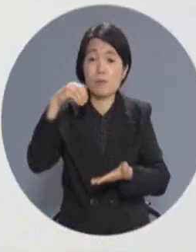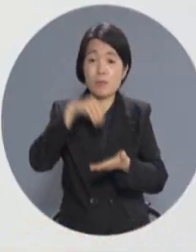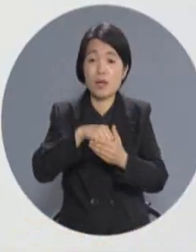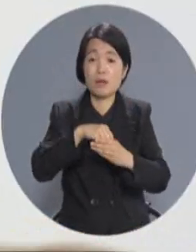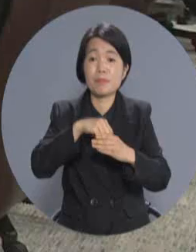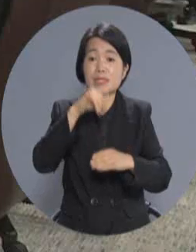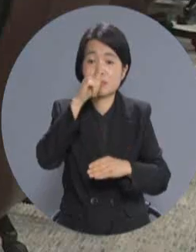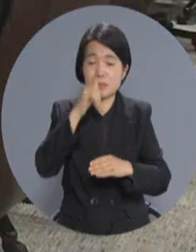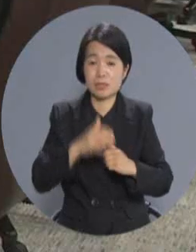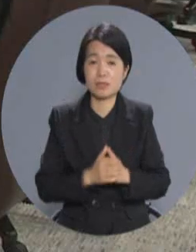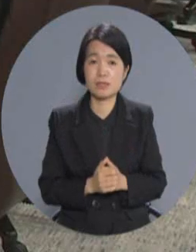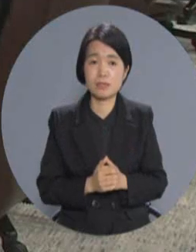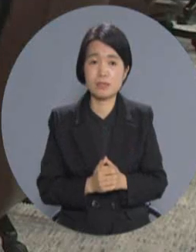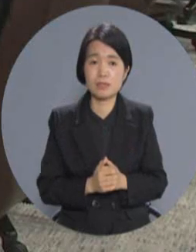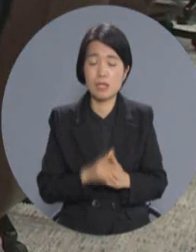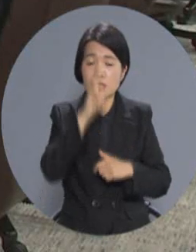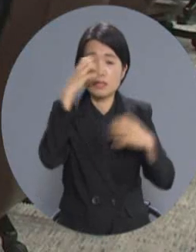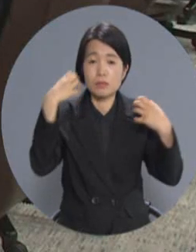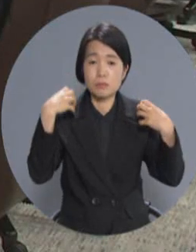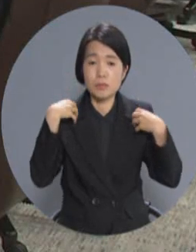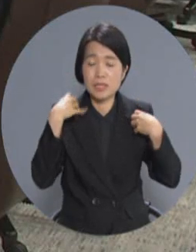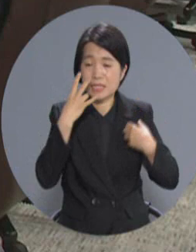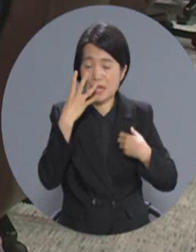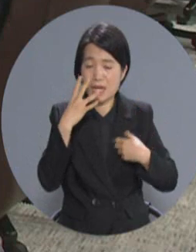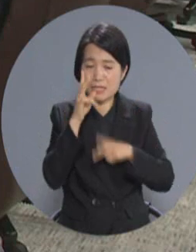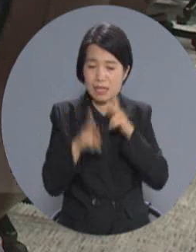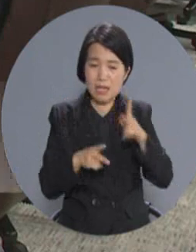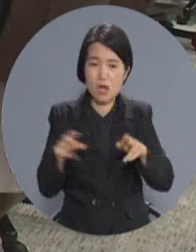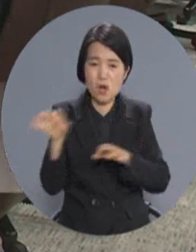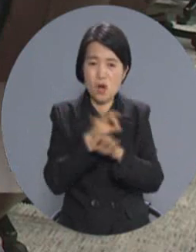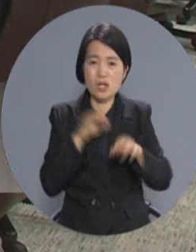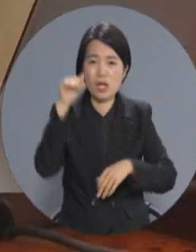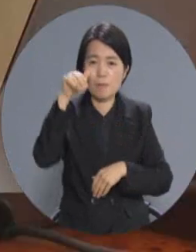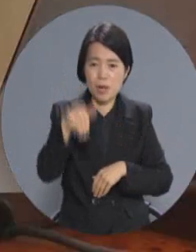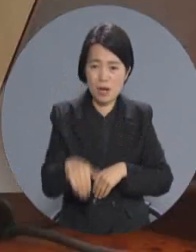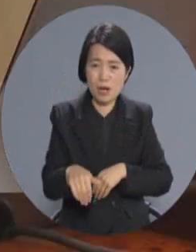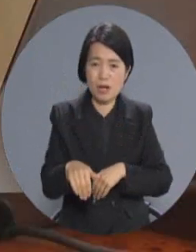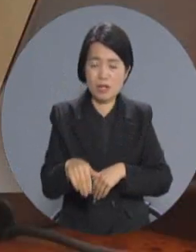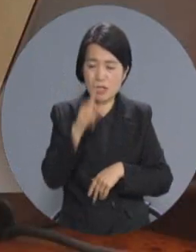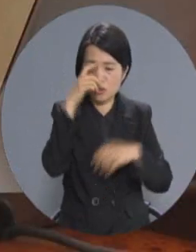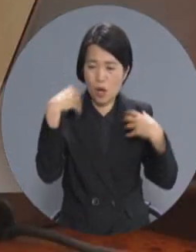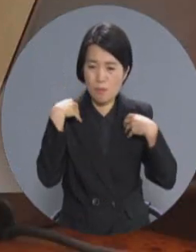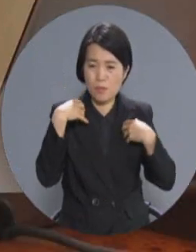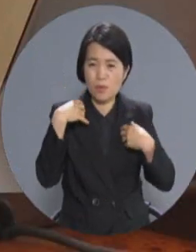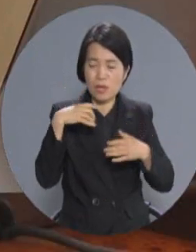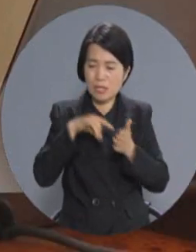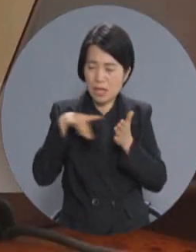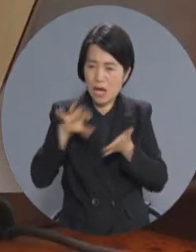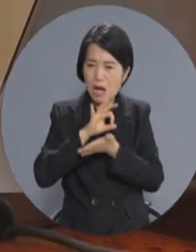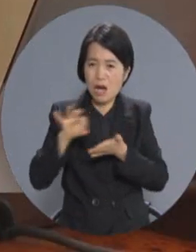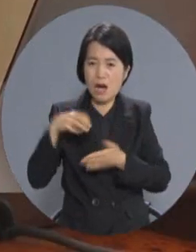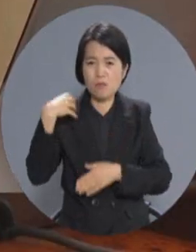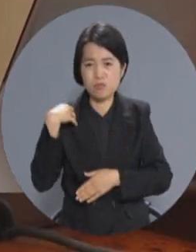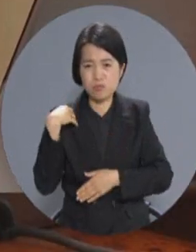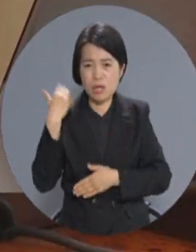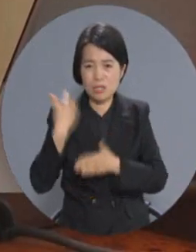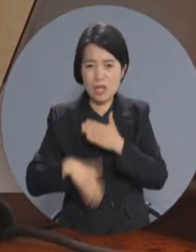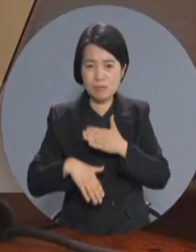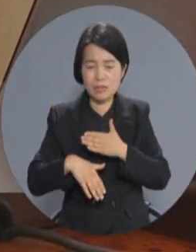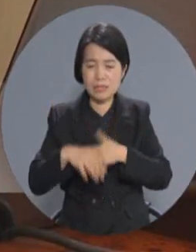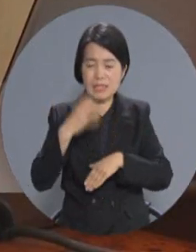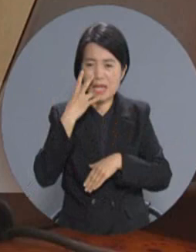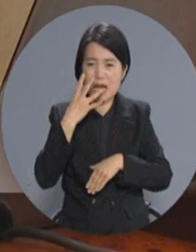있습니다. 그런데 정부는 쌀 산업 경쟁력을 떨어뜨리고 정부 재정 부담을 늘리는 남는 쌀